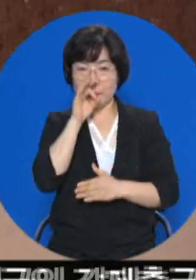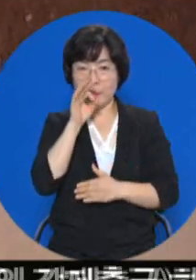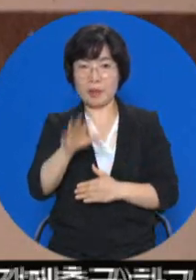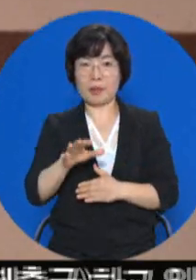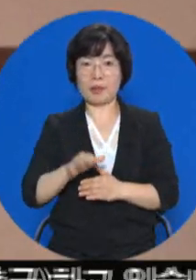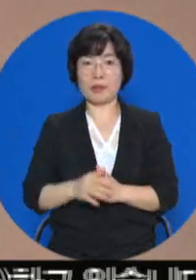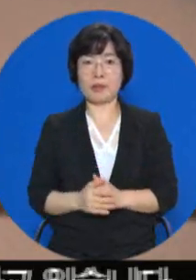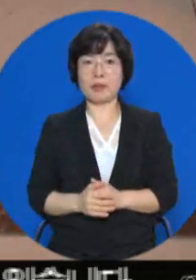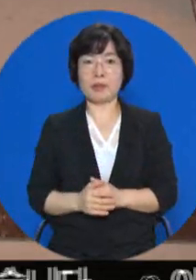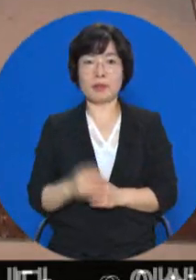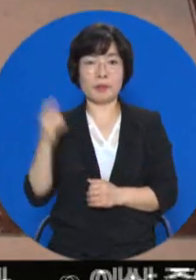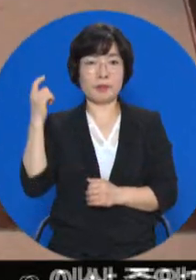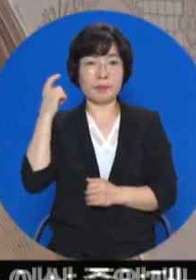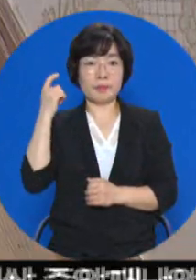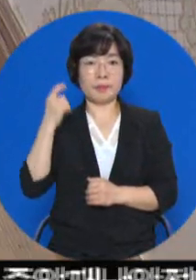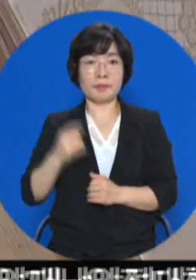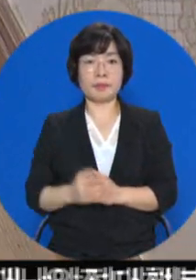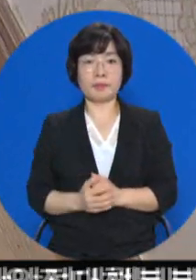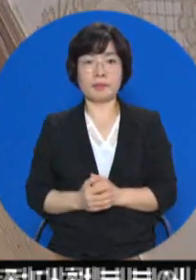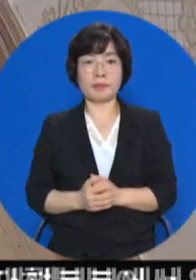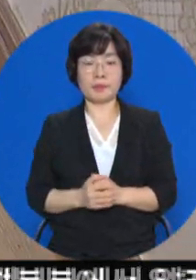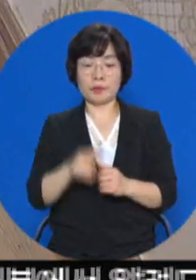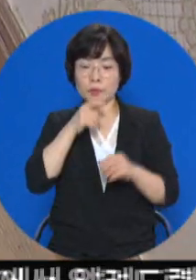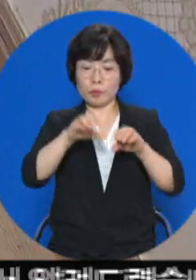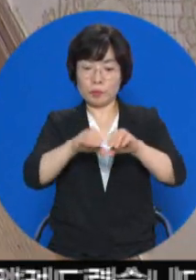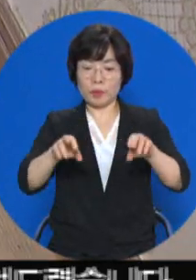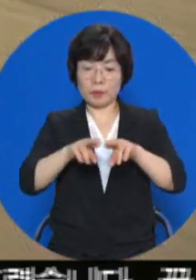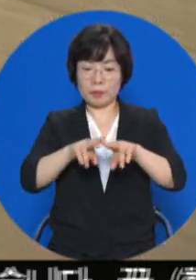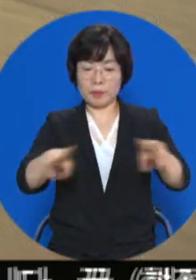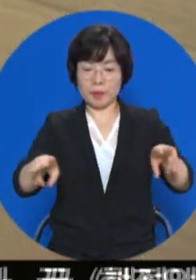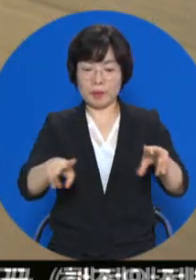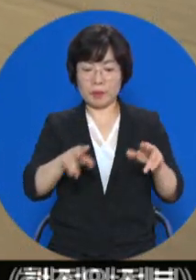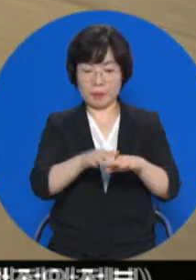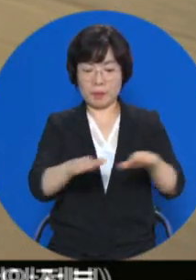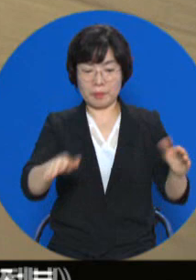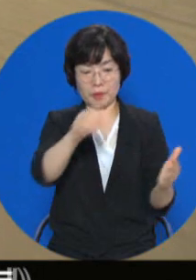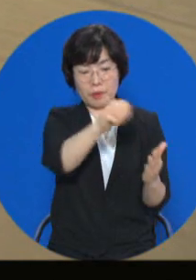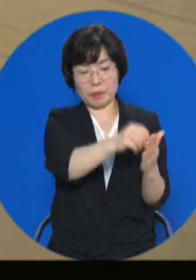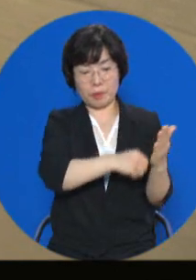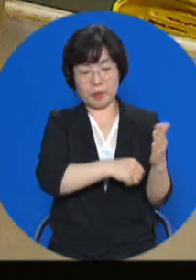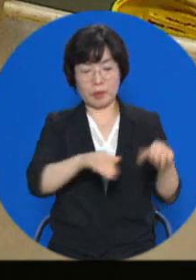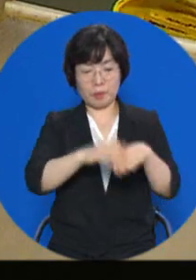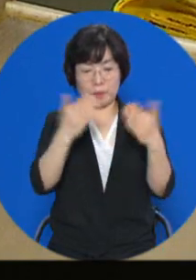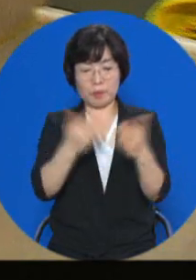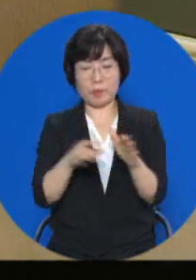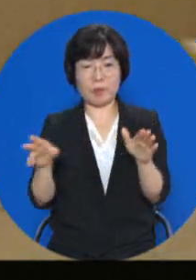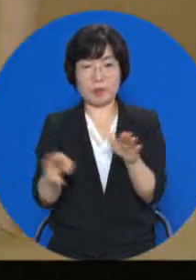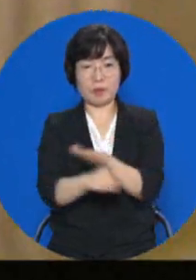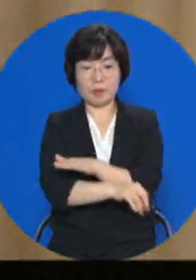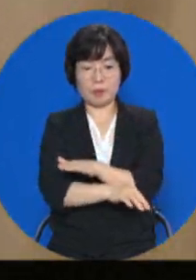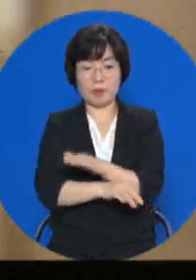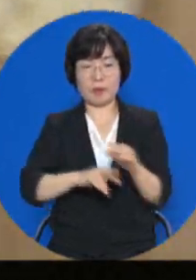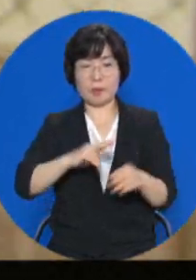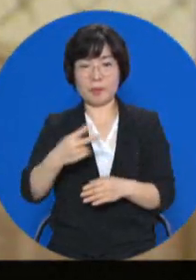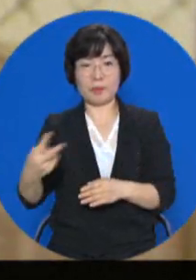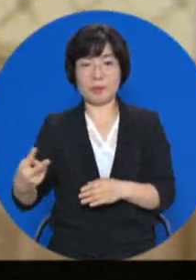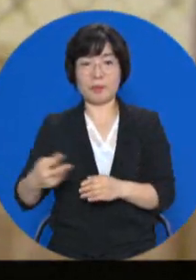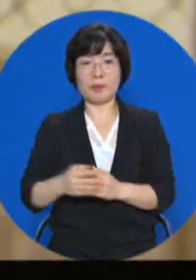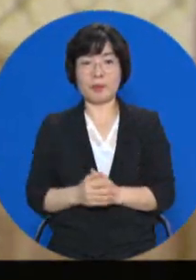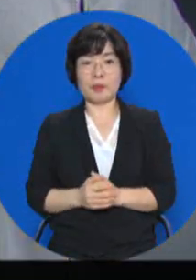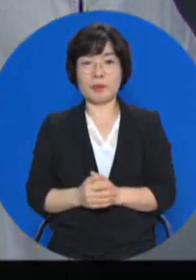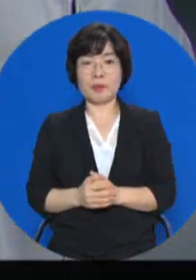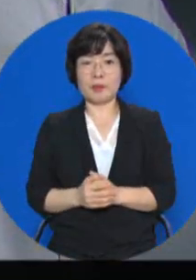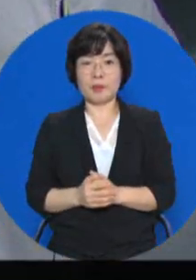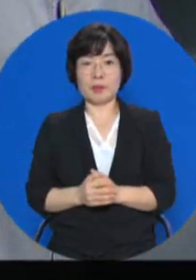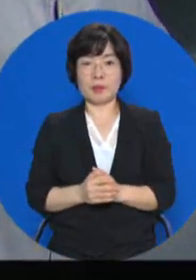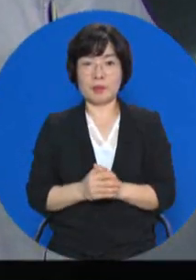속이 텅 빈 소리가 납니다. 수도 배관이 터져 장판이나 벽지를 전부 새로 한 집들도 여러 세대입니다. 그다음에